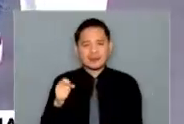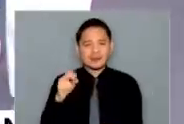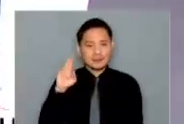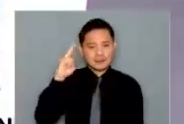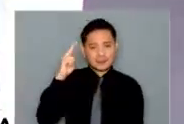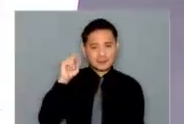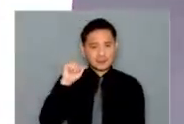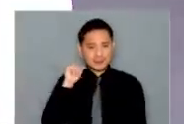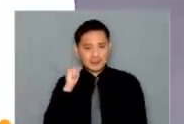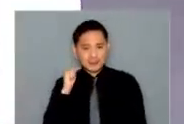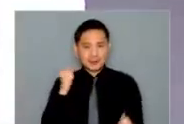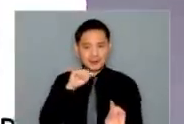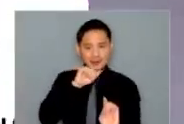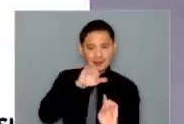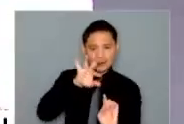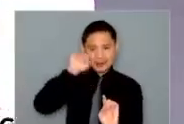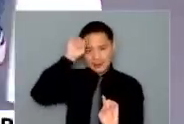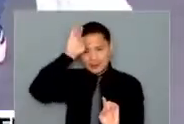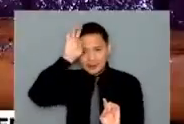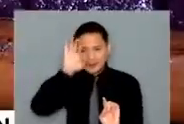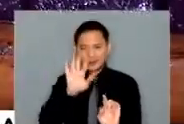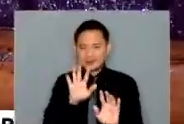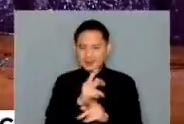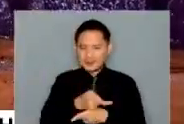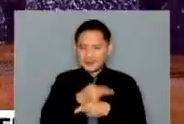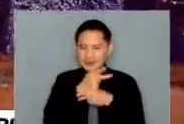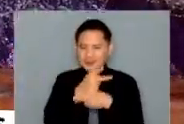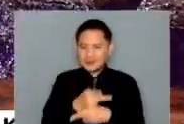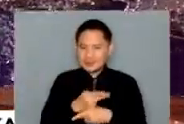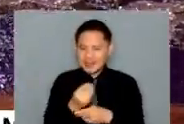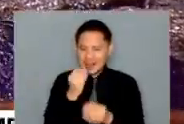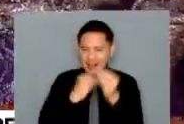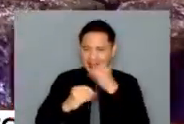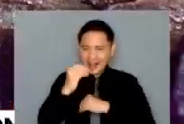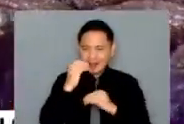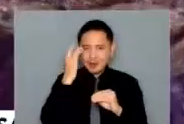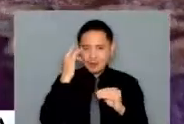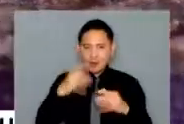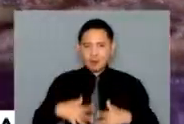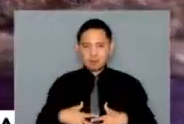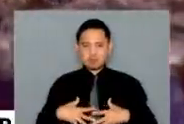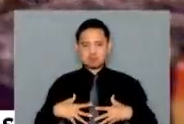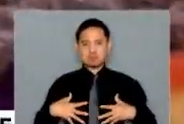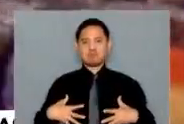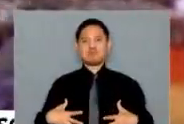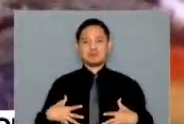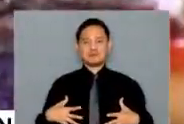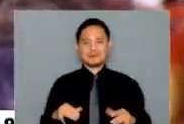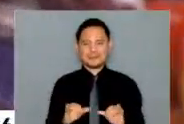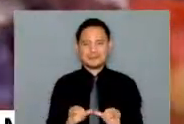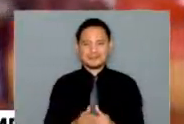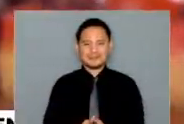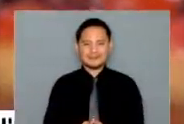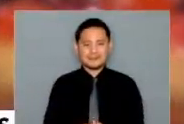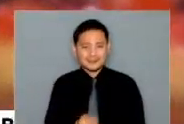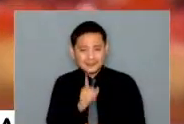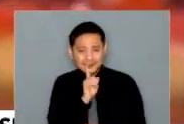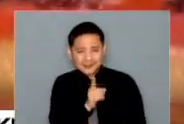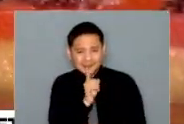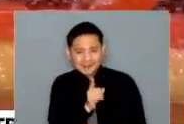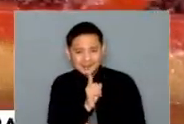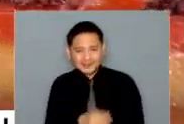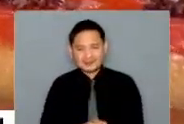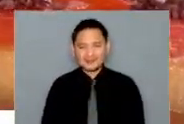dahan-dahan sa kakanin kasi baka sumama yung pagkakanin. Sabi niya. Hindi ka totoo! Diba? Nakita ka na ba sumama ang ipin